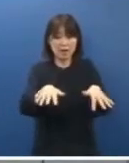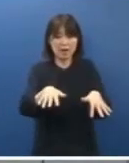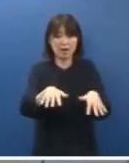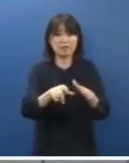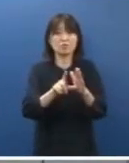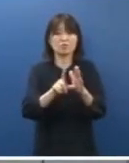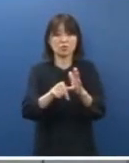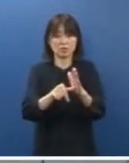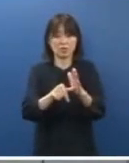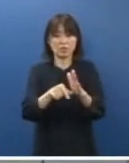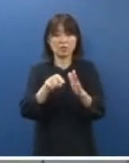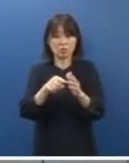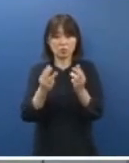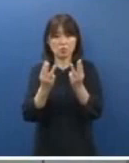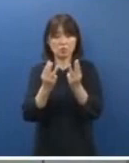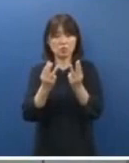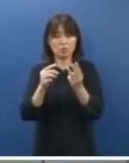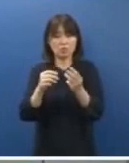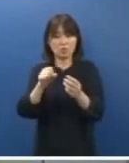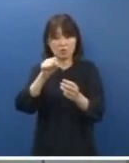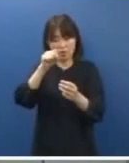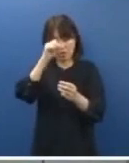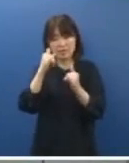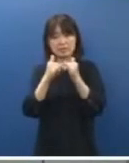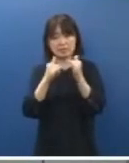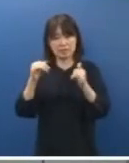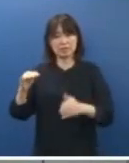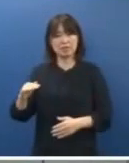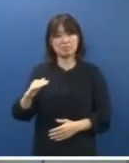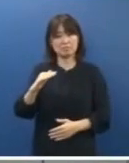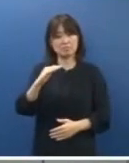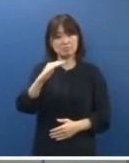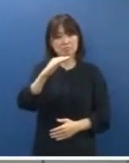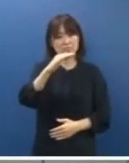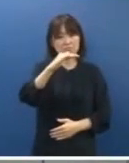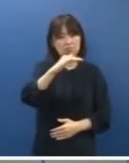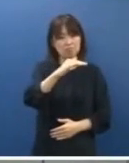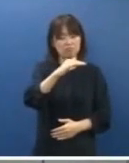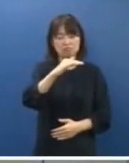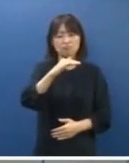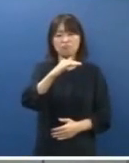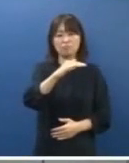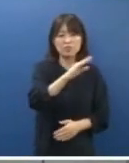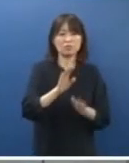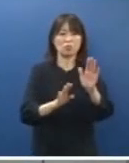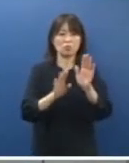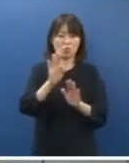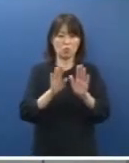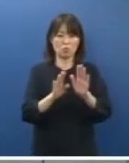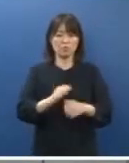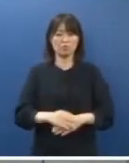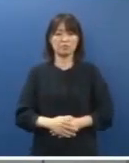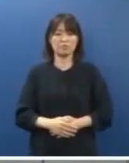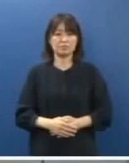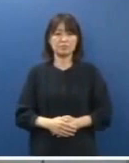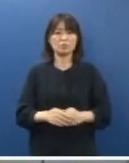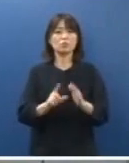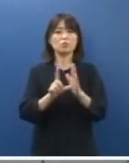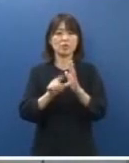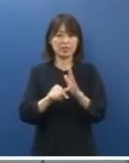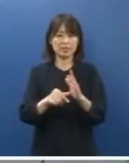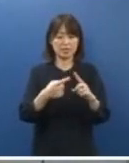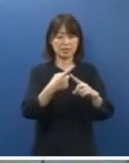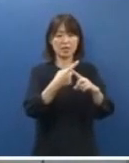が落ちるかなと思われながら落ちないまま横ばい状態で、ここでこの間ですね、この、